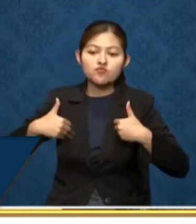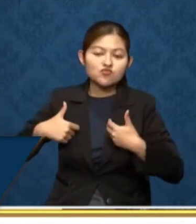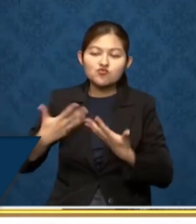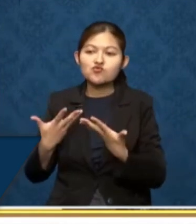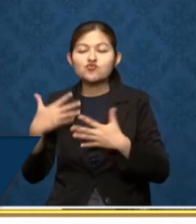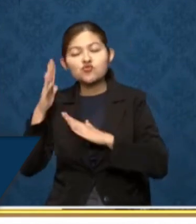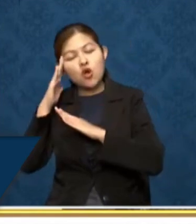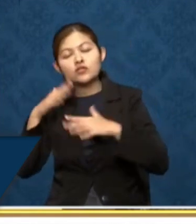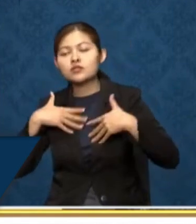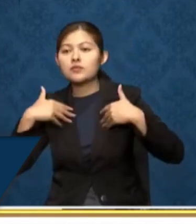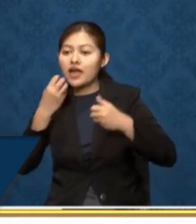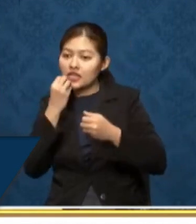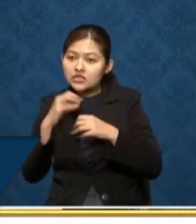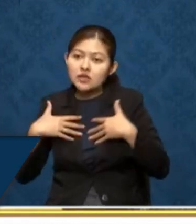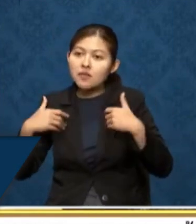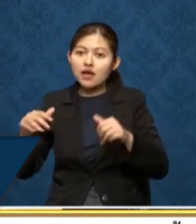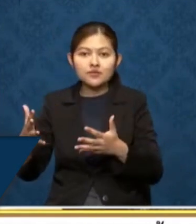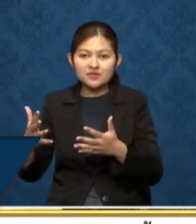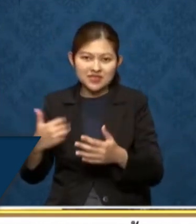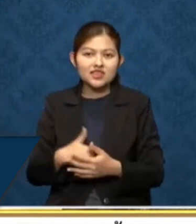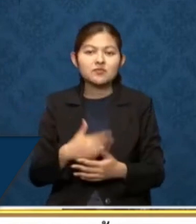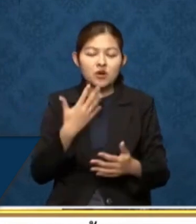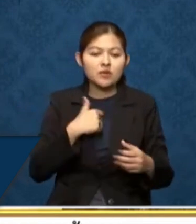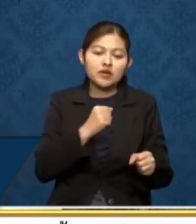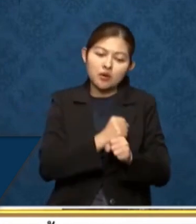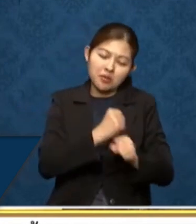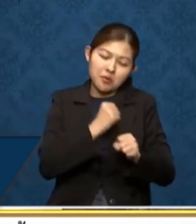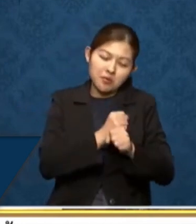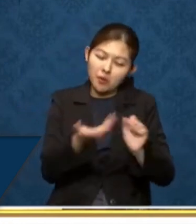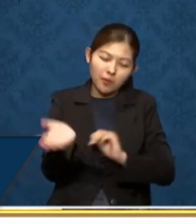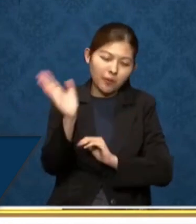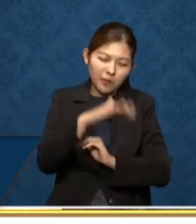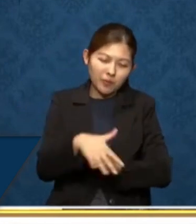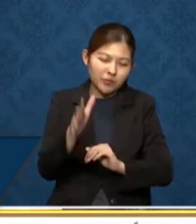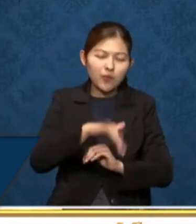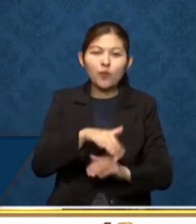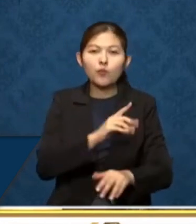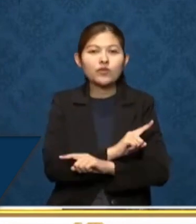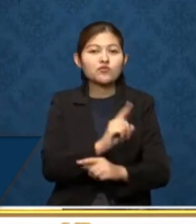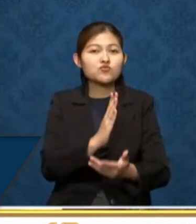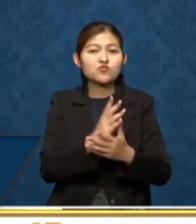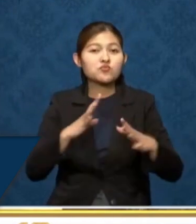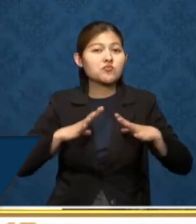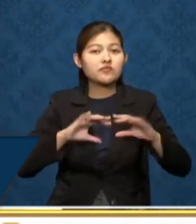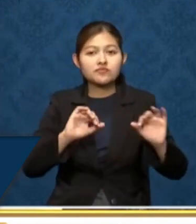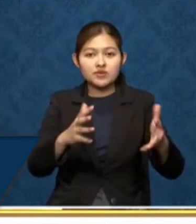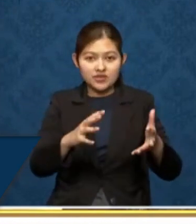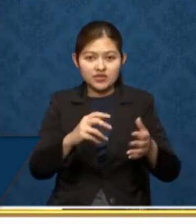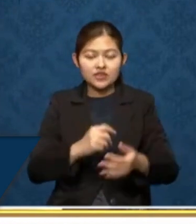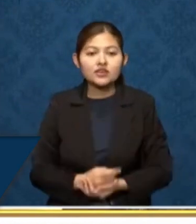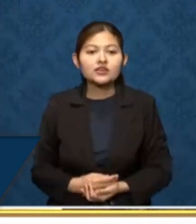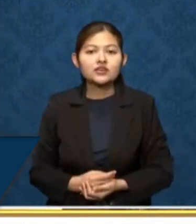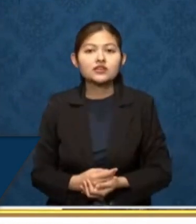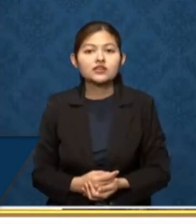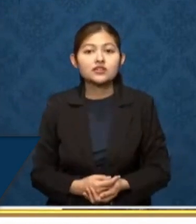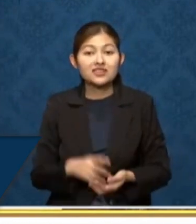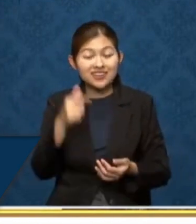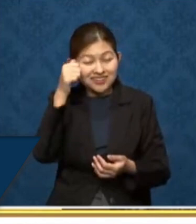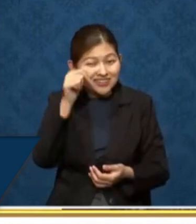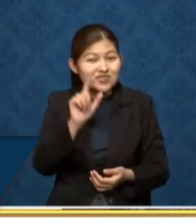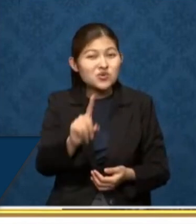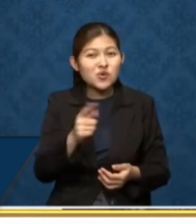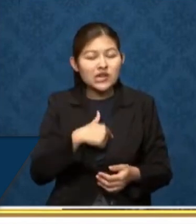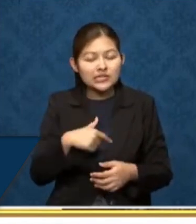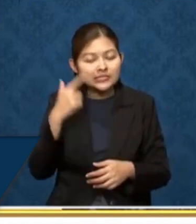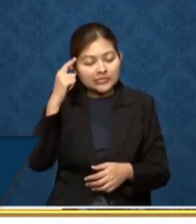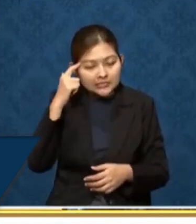ช้ชีวิตเหมือนเครื่องจักรค่ะที่ทำงานทุกวันแล้วแทบจะไม่มีวันหยุดเลยในวันนี้นะคะไม่มีเวลาแม้แต่